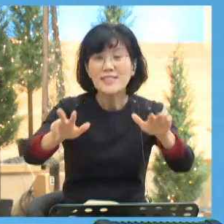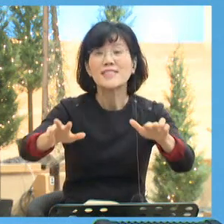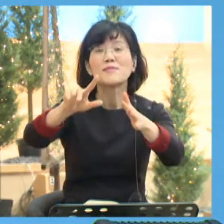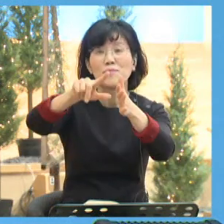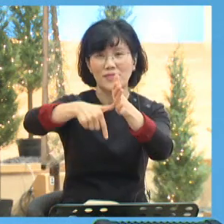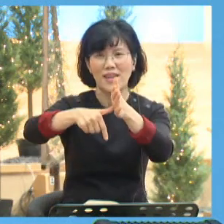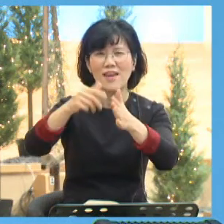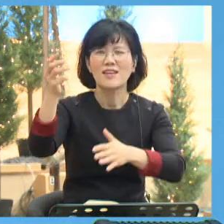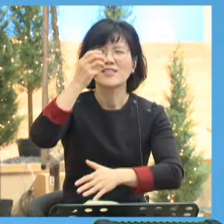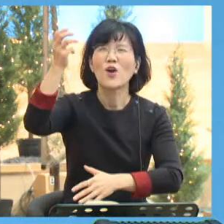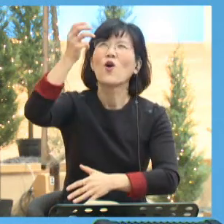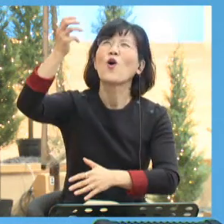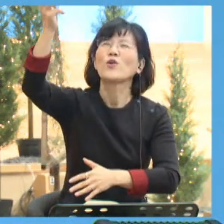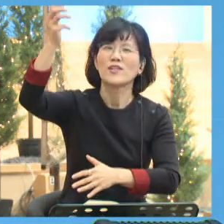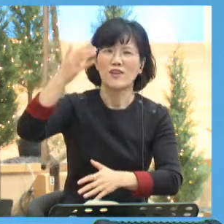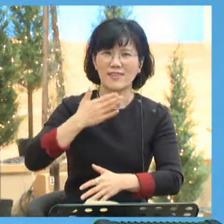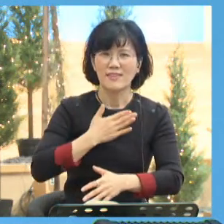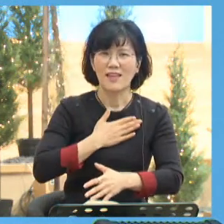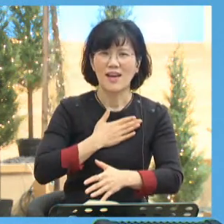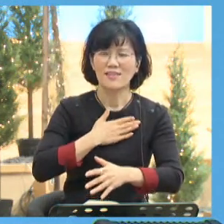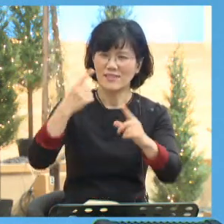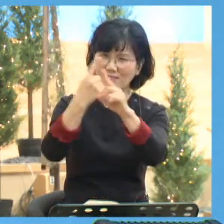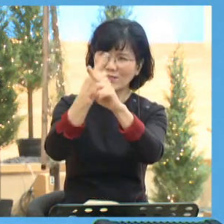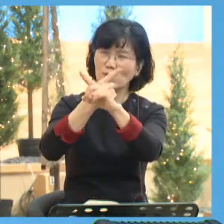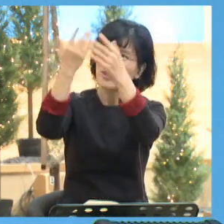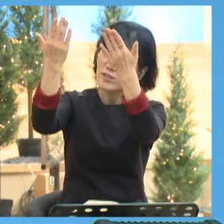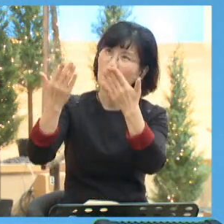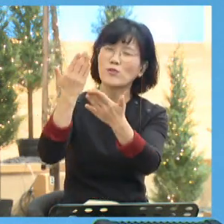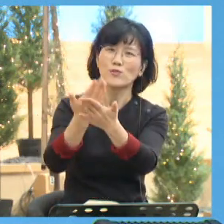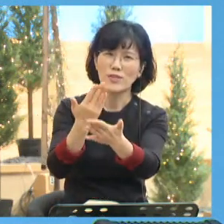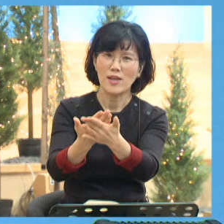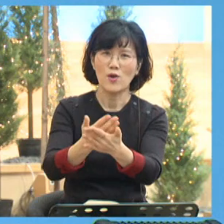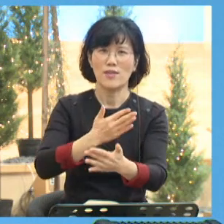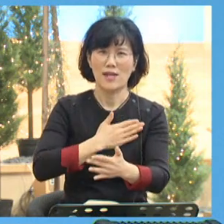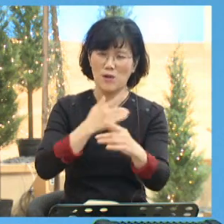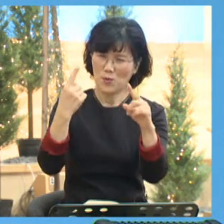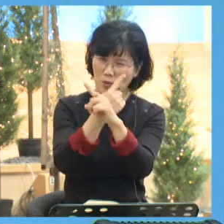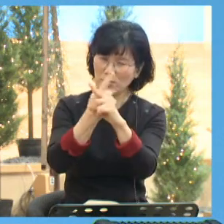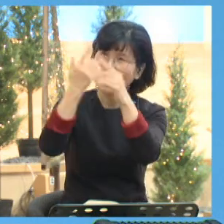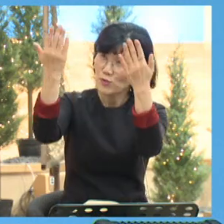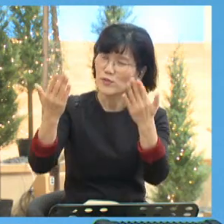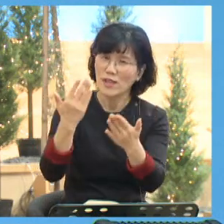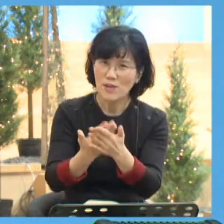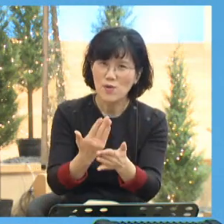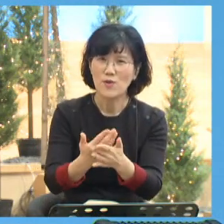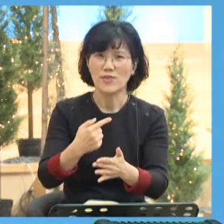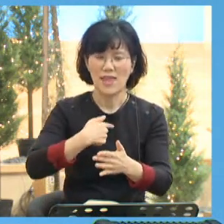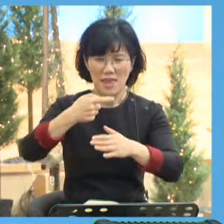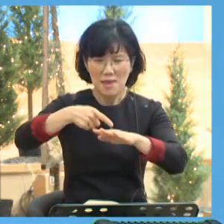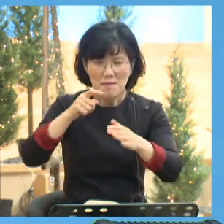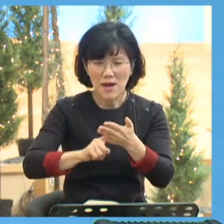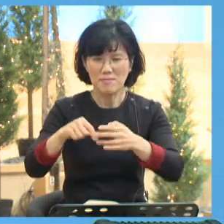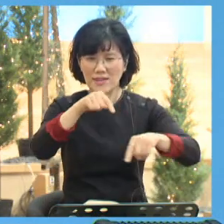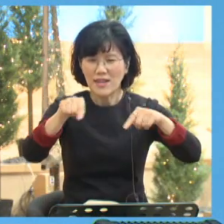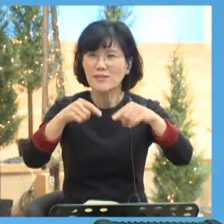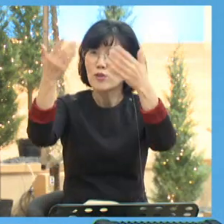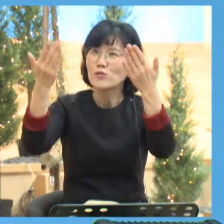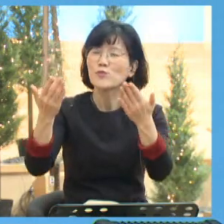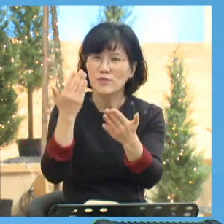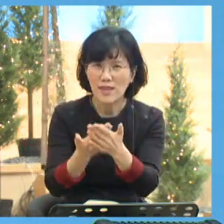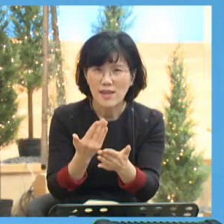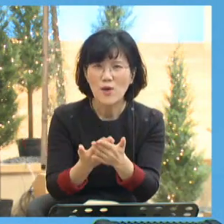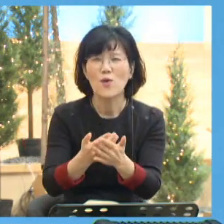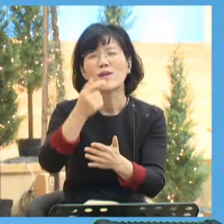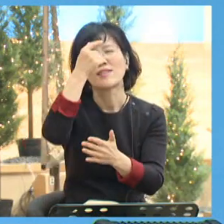서명 이어 나를 치울 시켜 주시옵소서 나 를 거쳐 주시옵소서 내 마음을 다시 려 주시옵소서